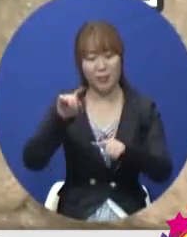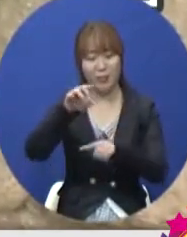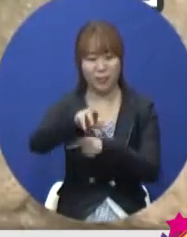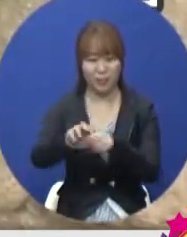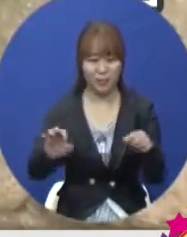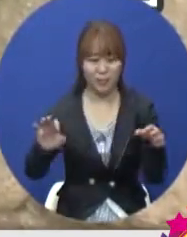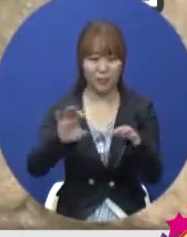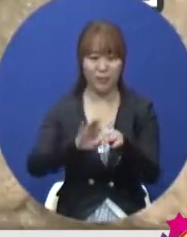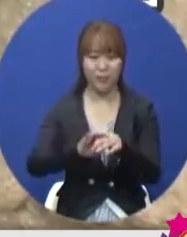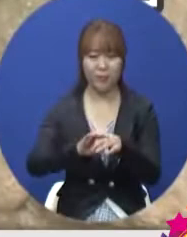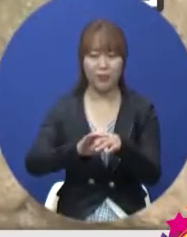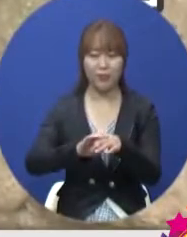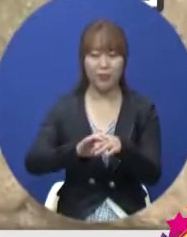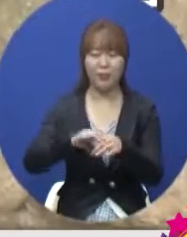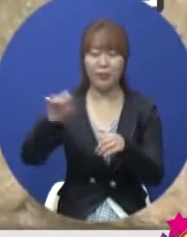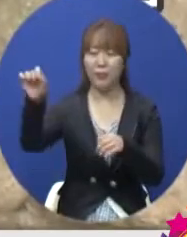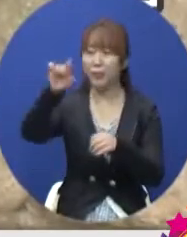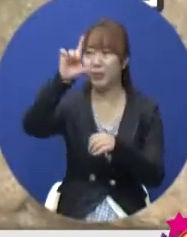모호의